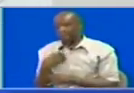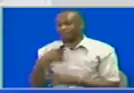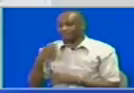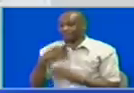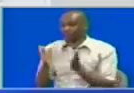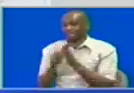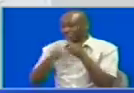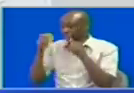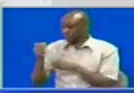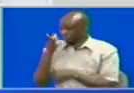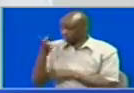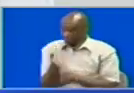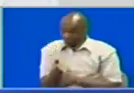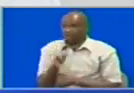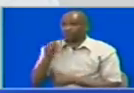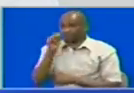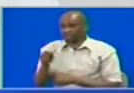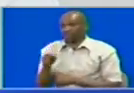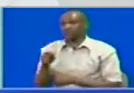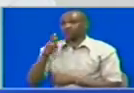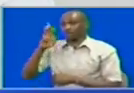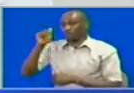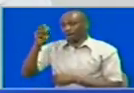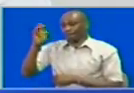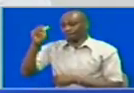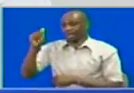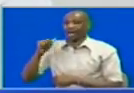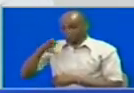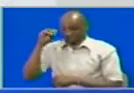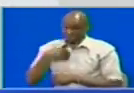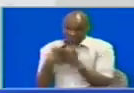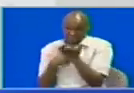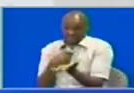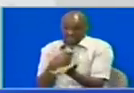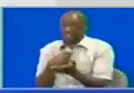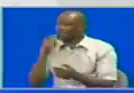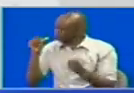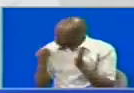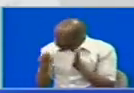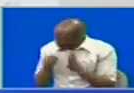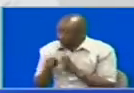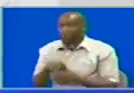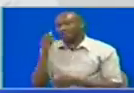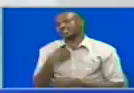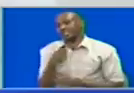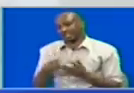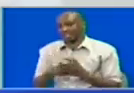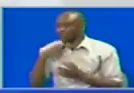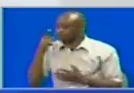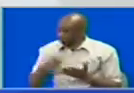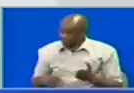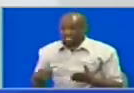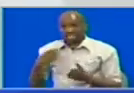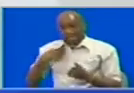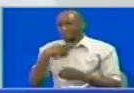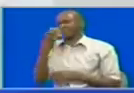Nikacheza nao miezi 6. Black Mamba ikanichukua timu hapo hapo Kaloleni. Ilileta fujo sana. Ndivyo hapo nilikuwa